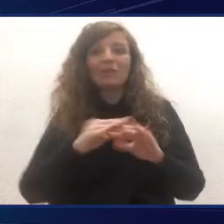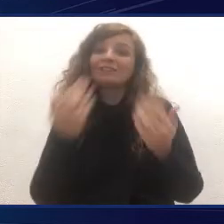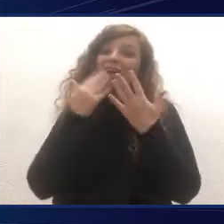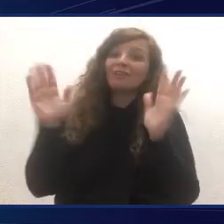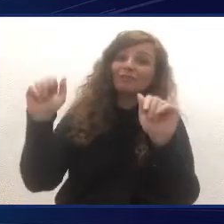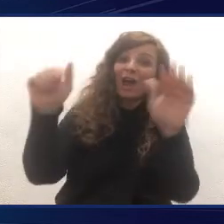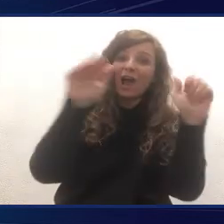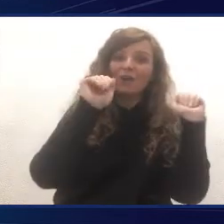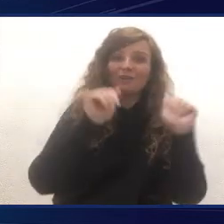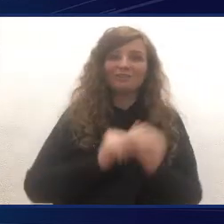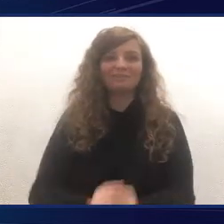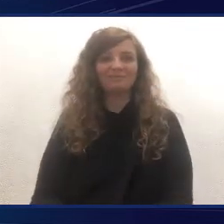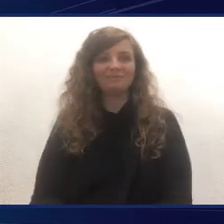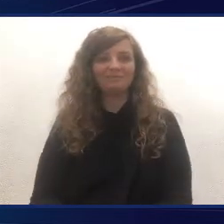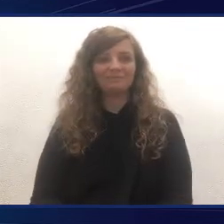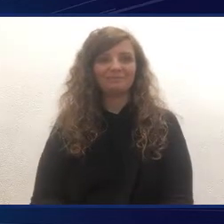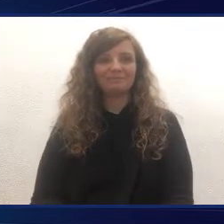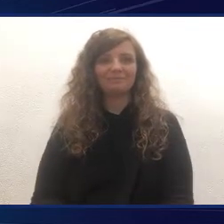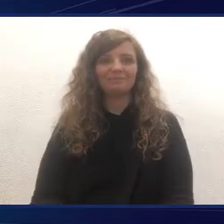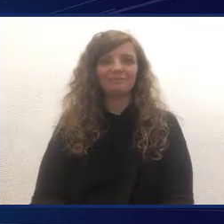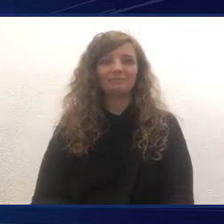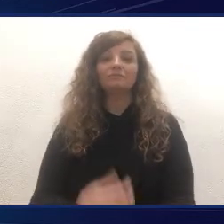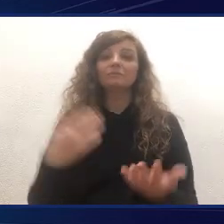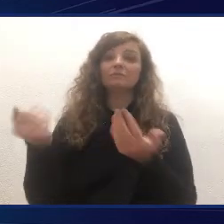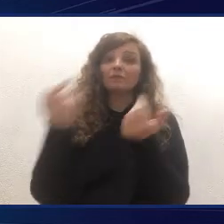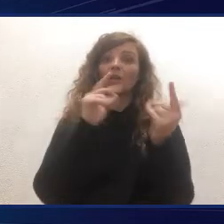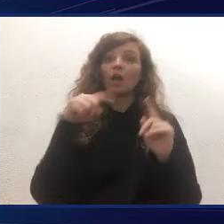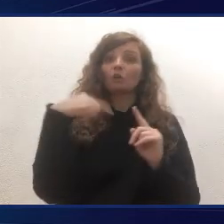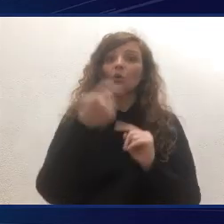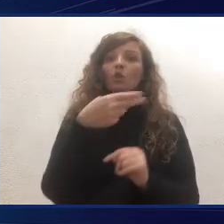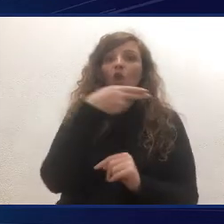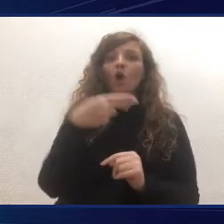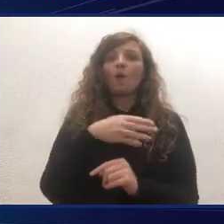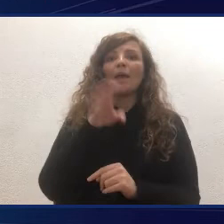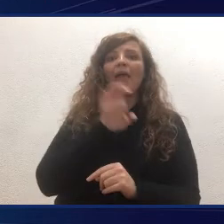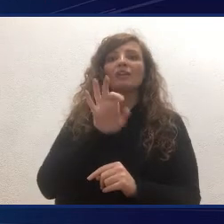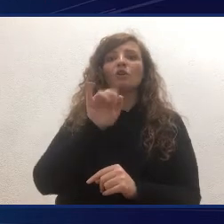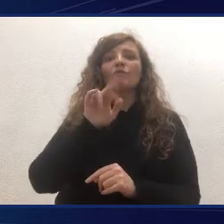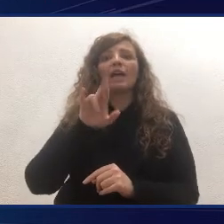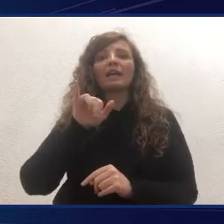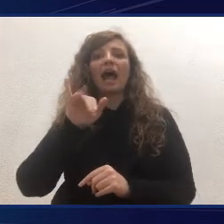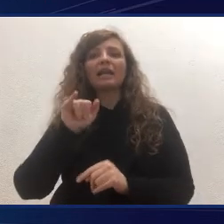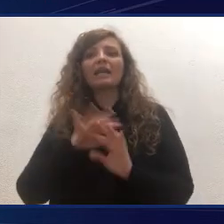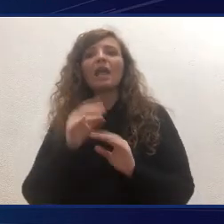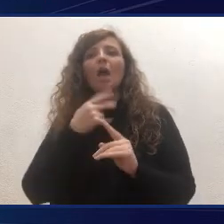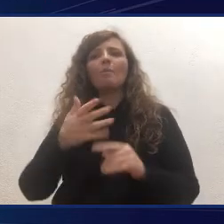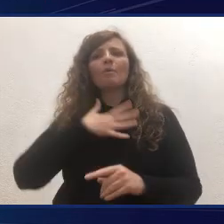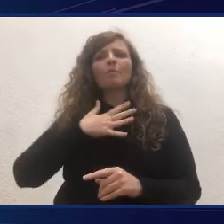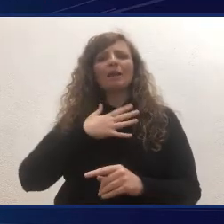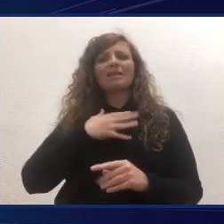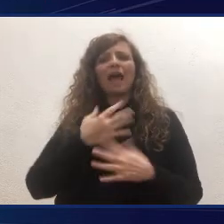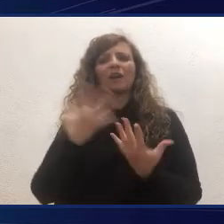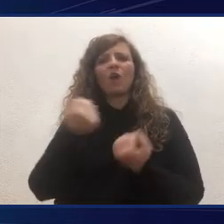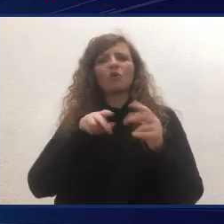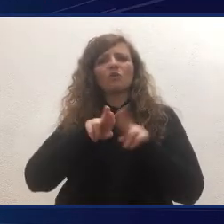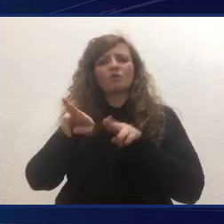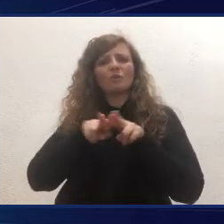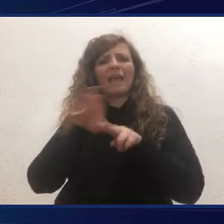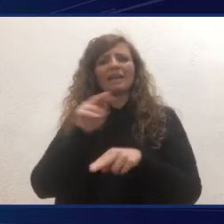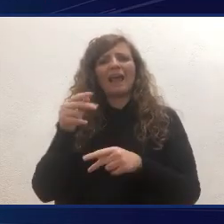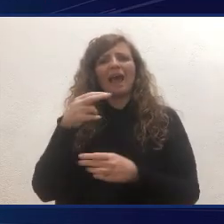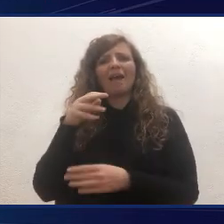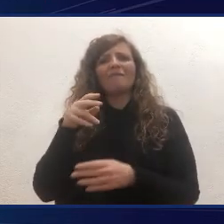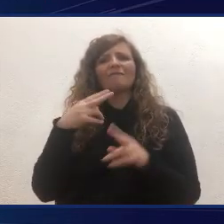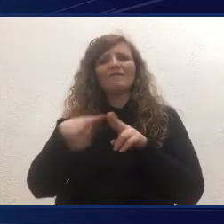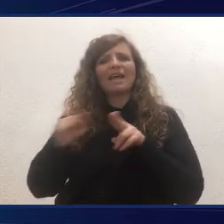vostri lavori. Ciao ragazzi! Salve a tutti, mi chiamo Enzo Ferrari, proprietario della Scuderia Ferrari.